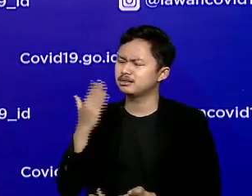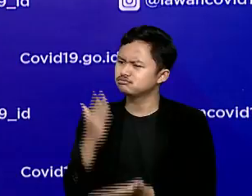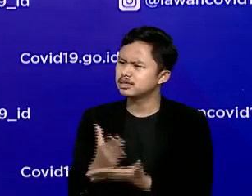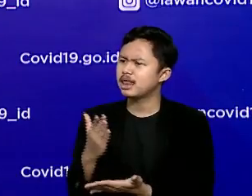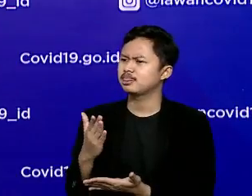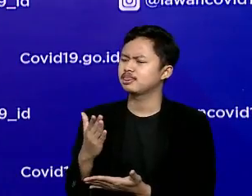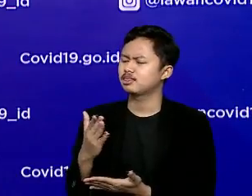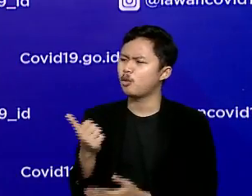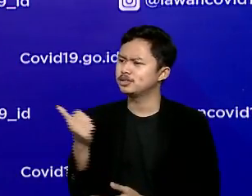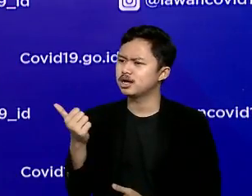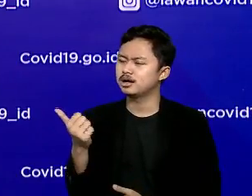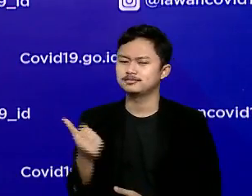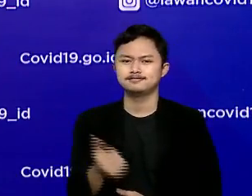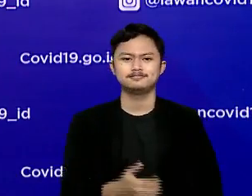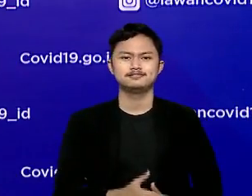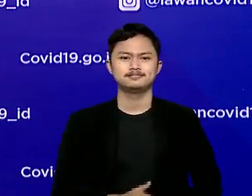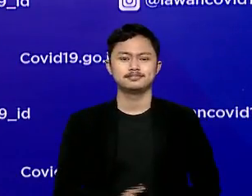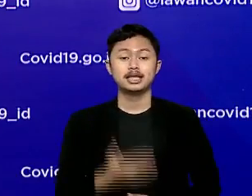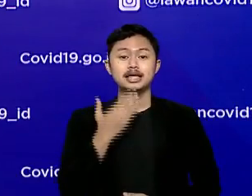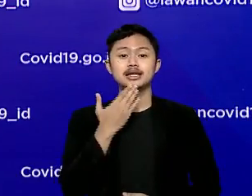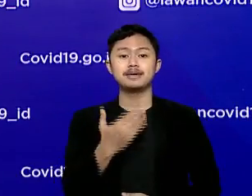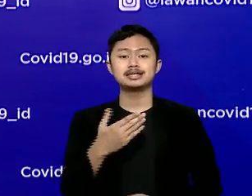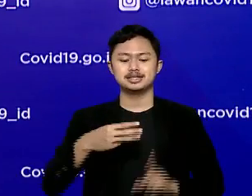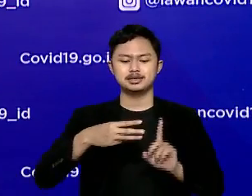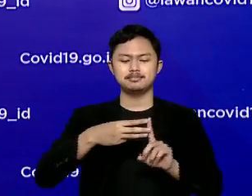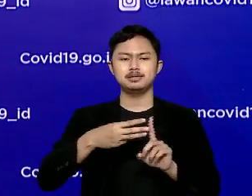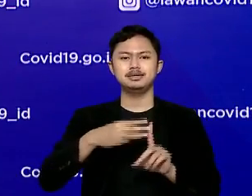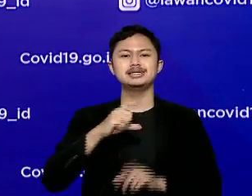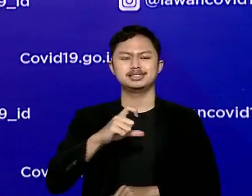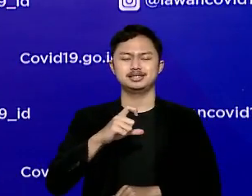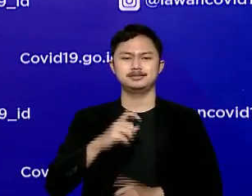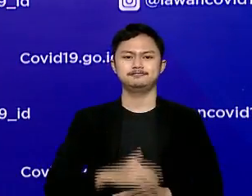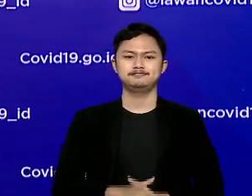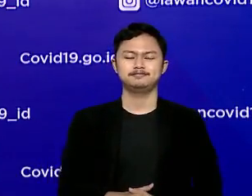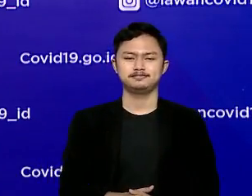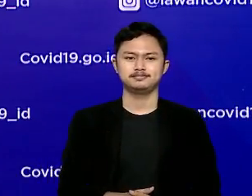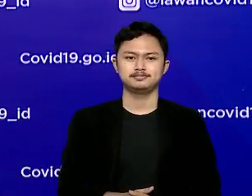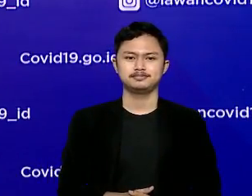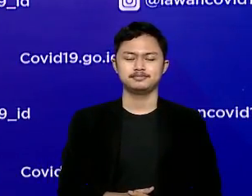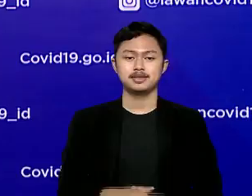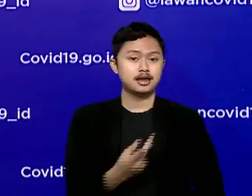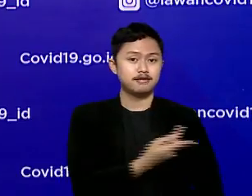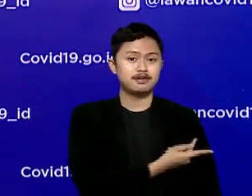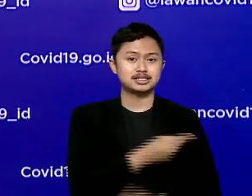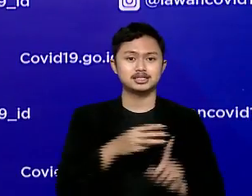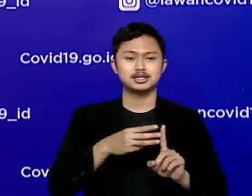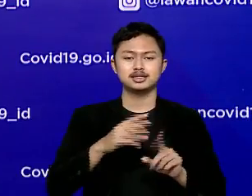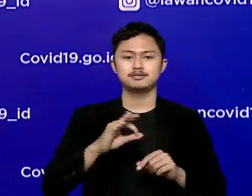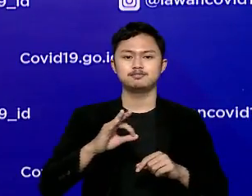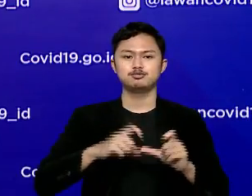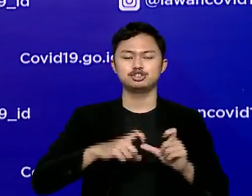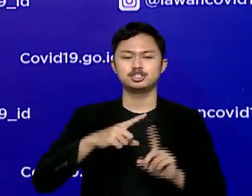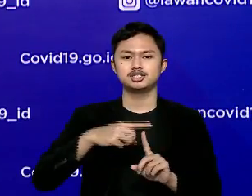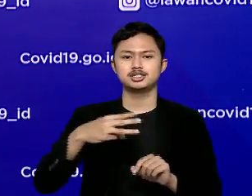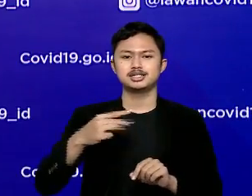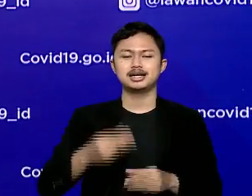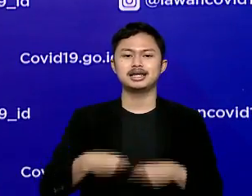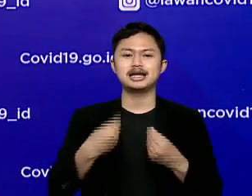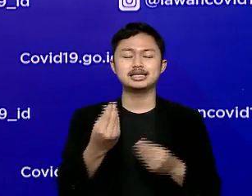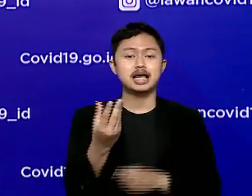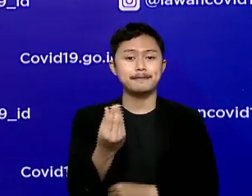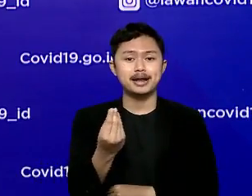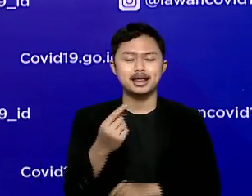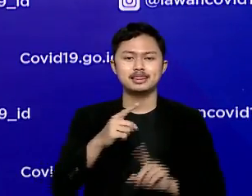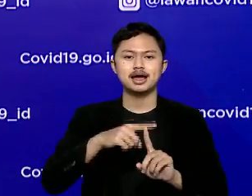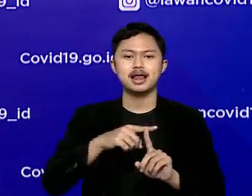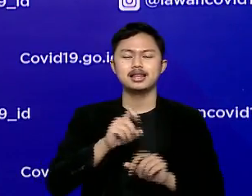Satgas? Terima kasih BBC News Indonesia. Vaksin booster rencananya akan diberikan per 1